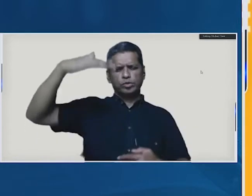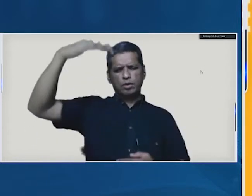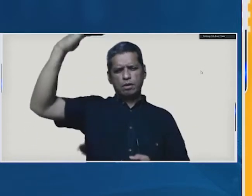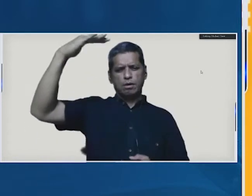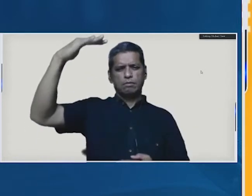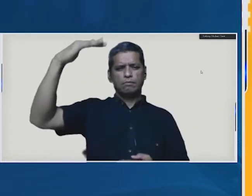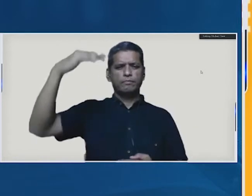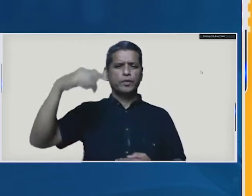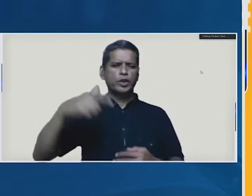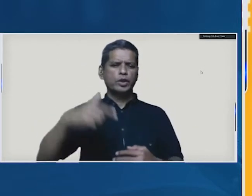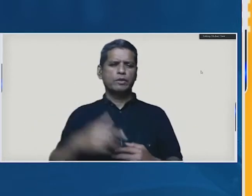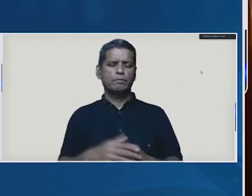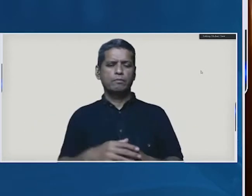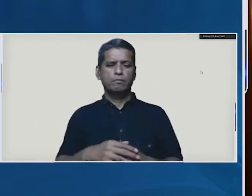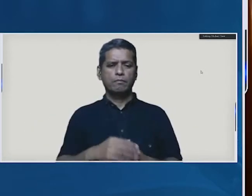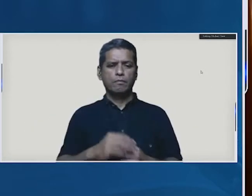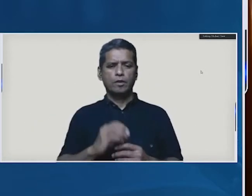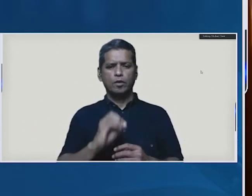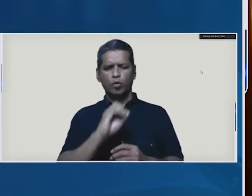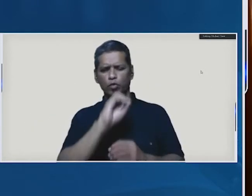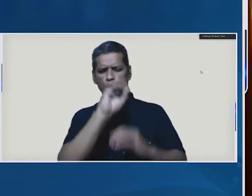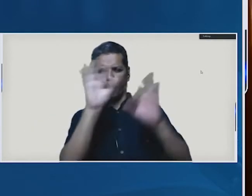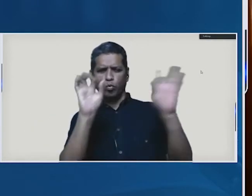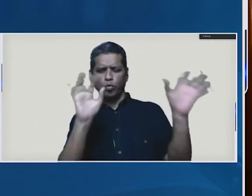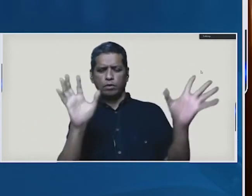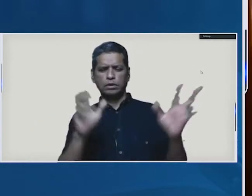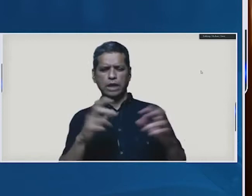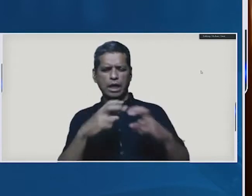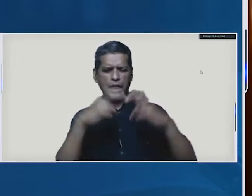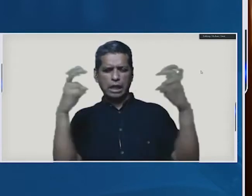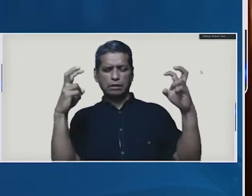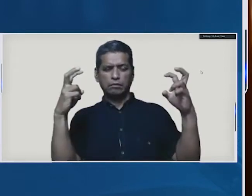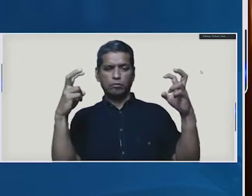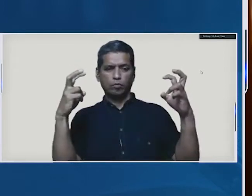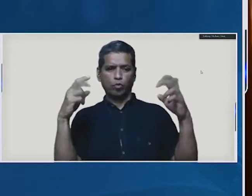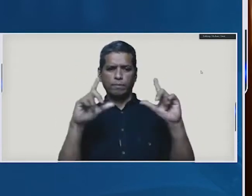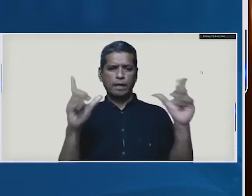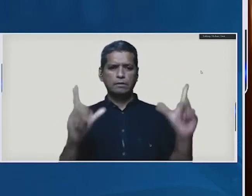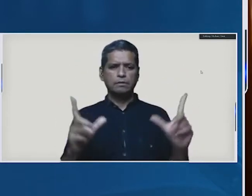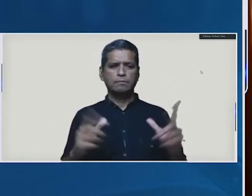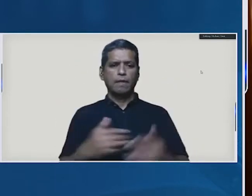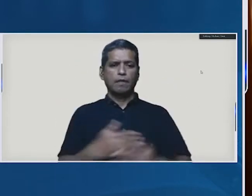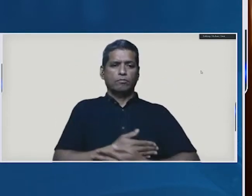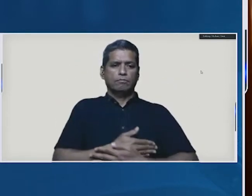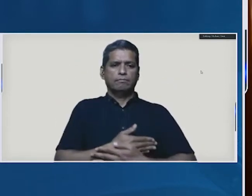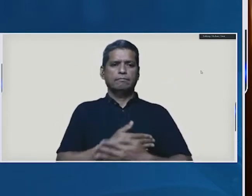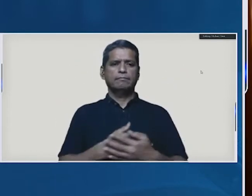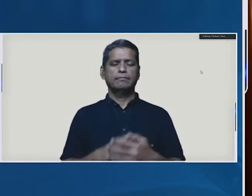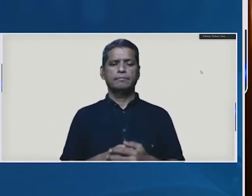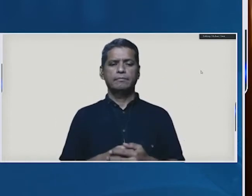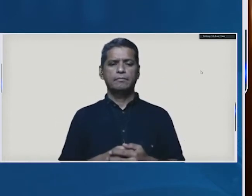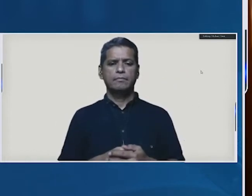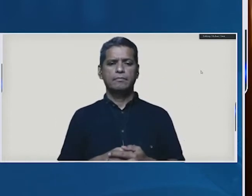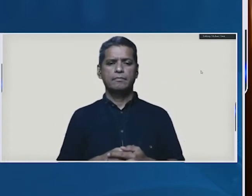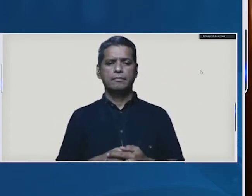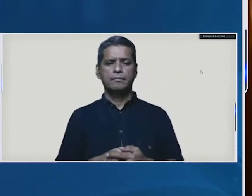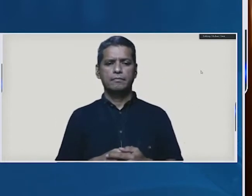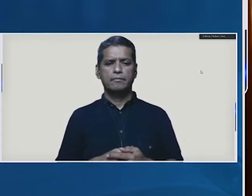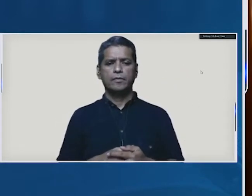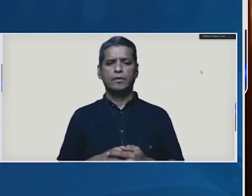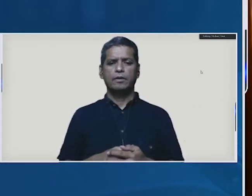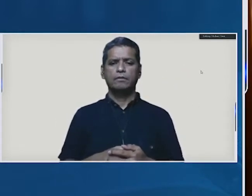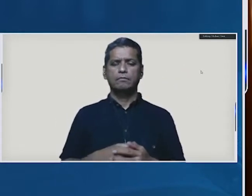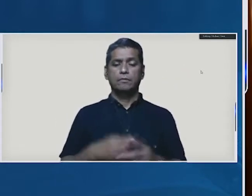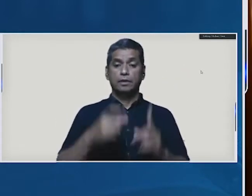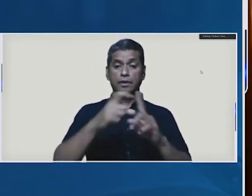tuanku dan tampak mendasarkan Hai jadi detik Daniel menyatakan bahwa